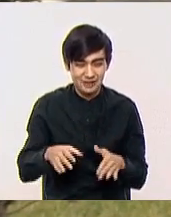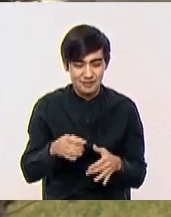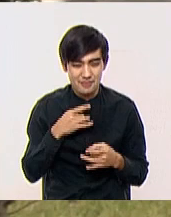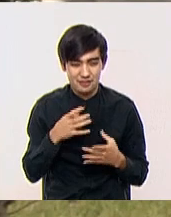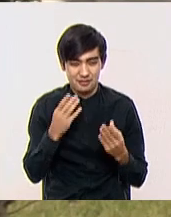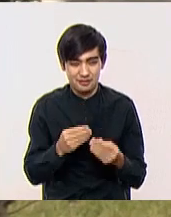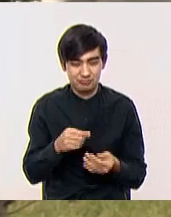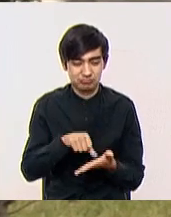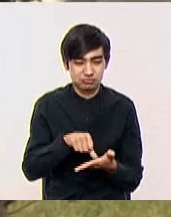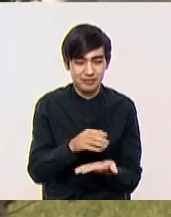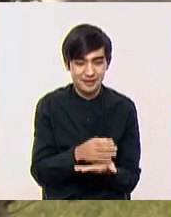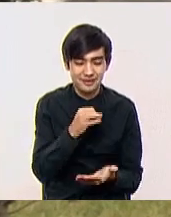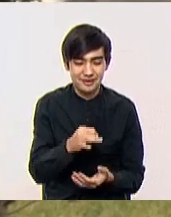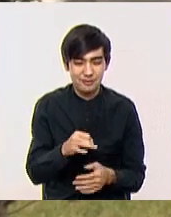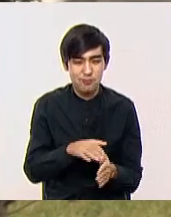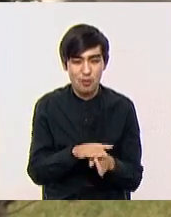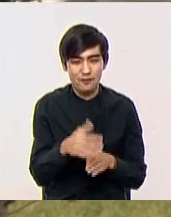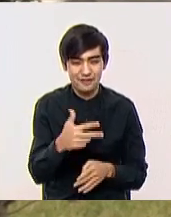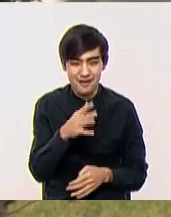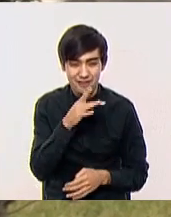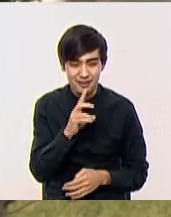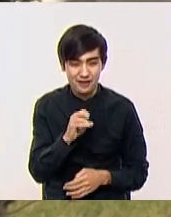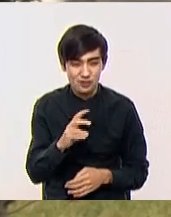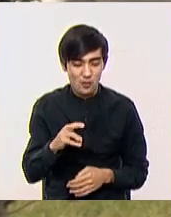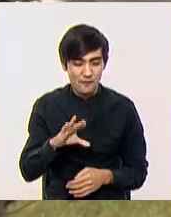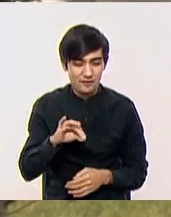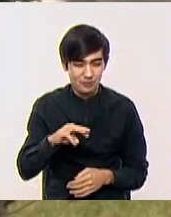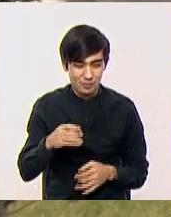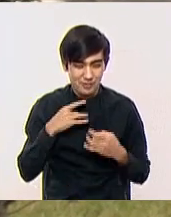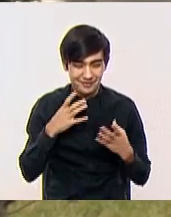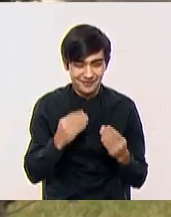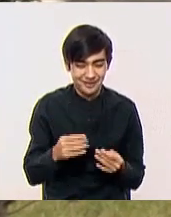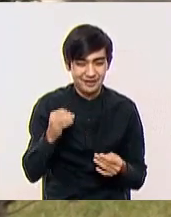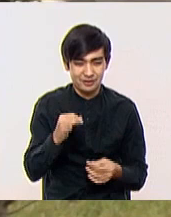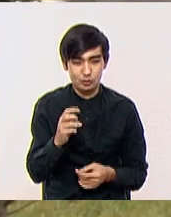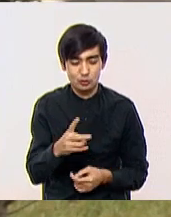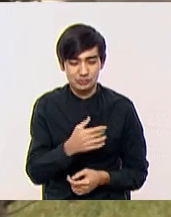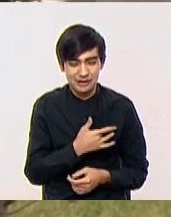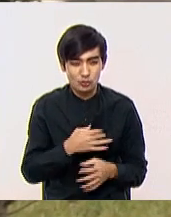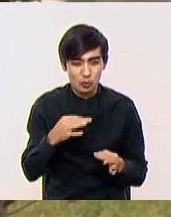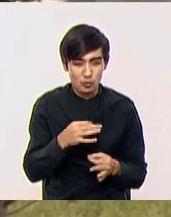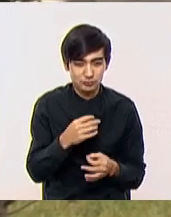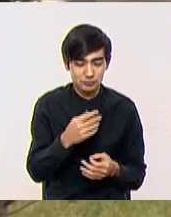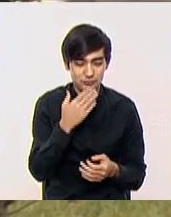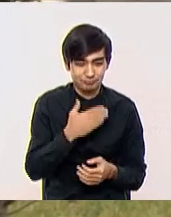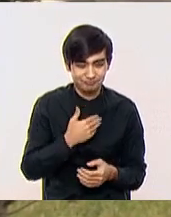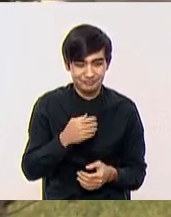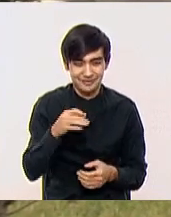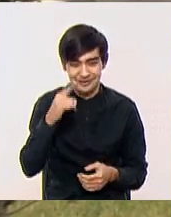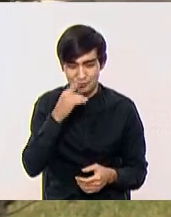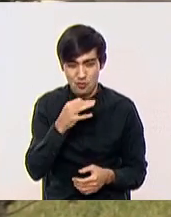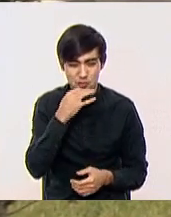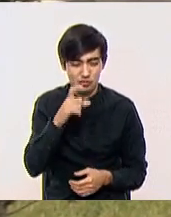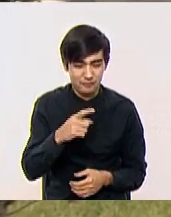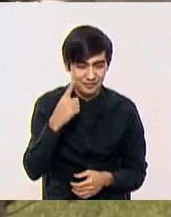жатыр. Мән маңызға толы 30 жылдық мерейтойдың қадір қасиетін отаным деп жүрегі тулап соққан әрбір қазақстандық жақсы біледі.